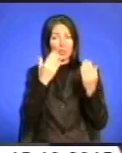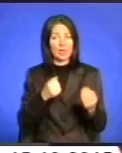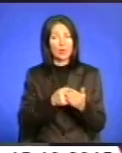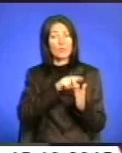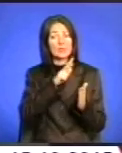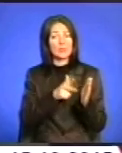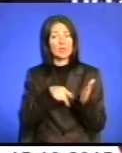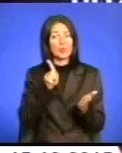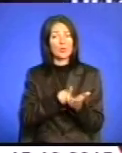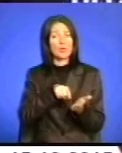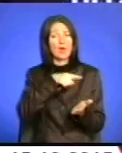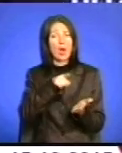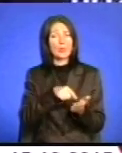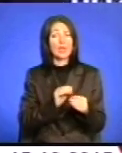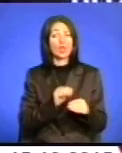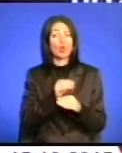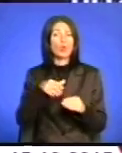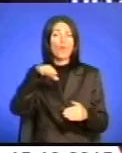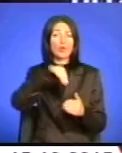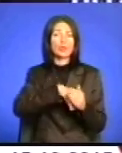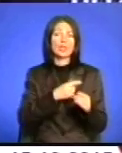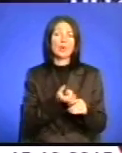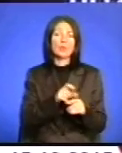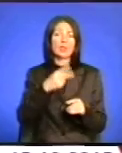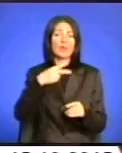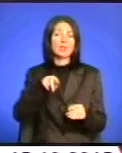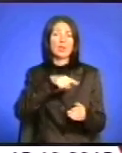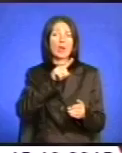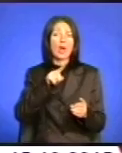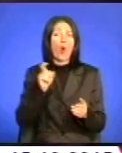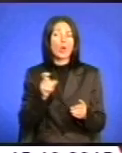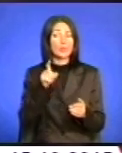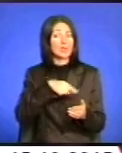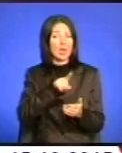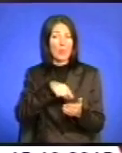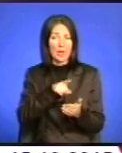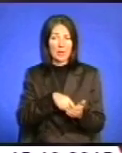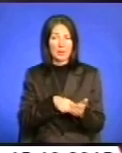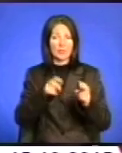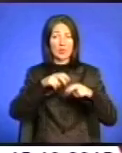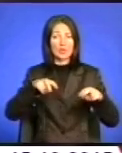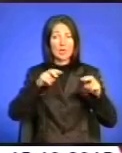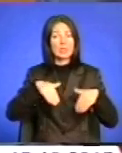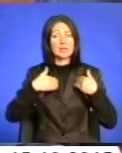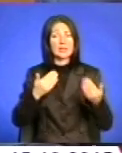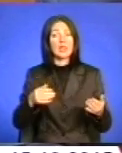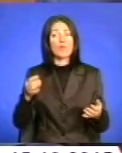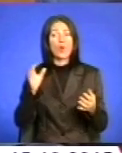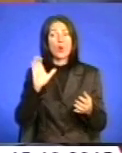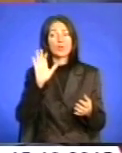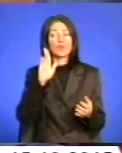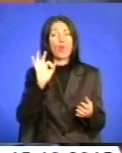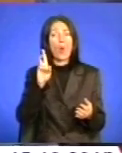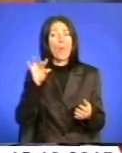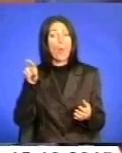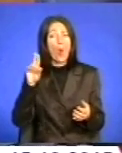обов'язкових питань додатково включили понад 20 господарських. Окремо розглянули ініціативу свободівців про депутатське звернення